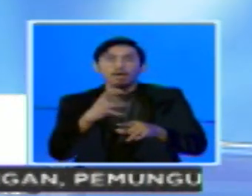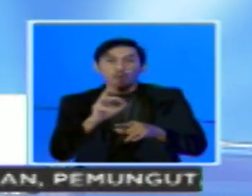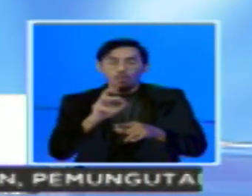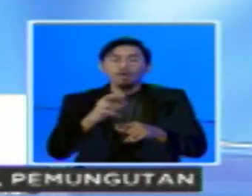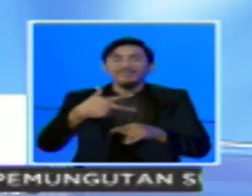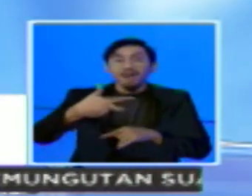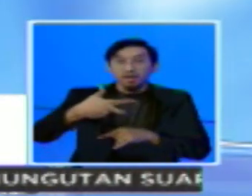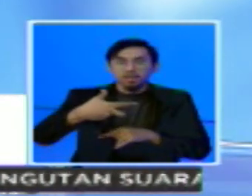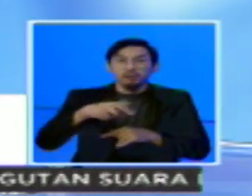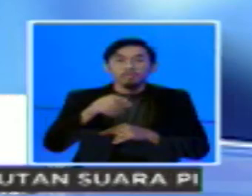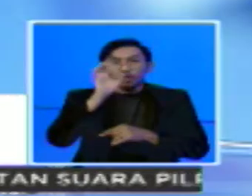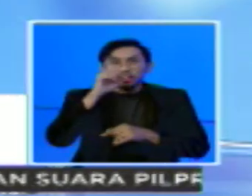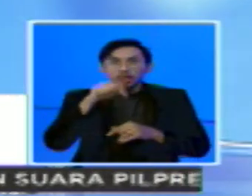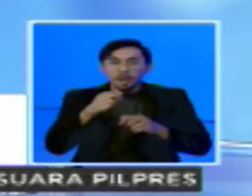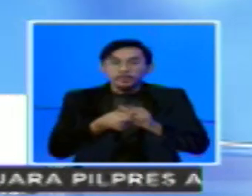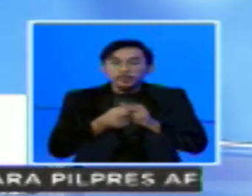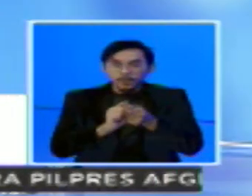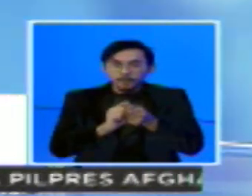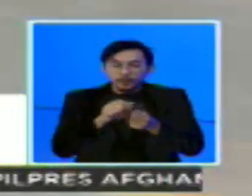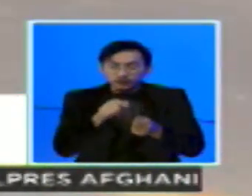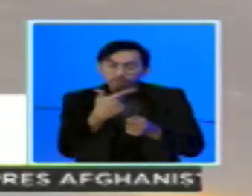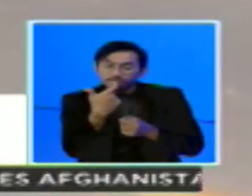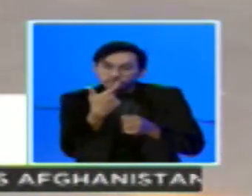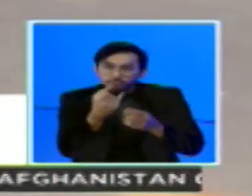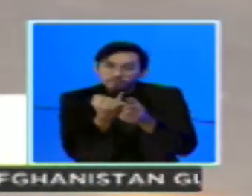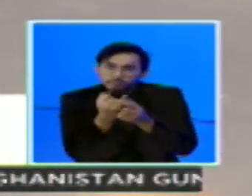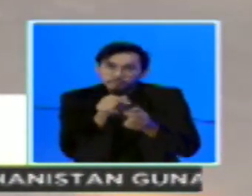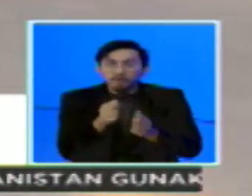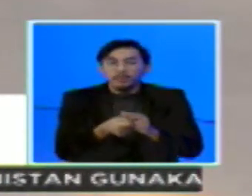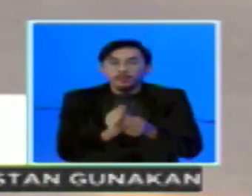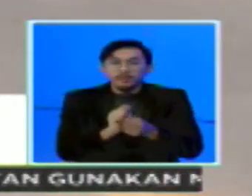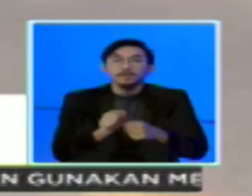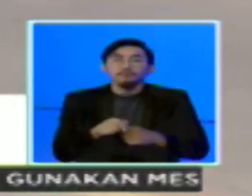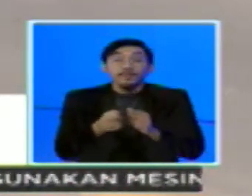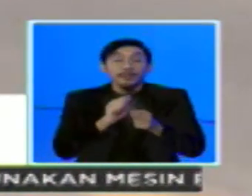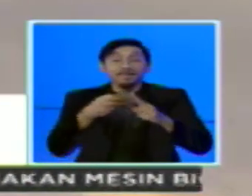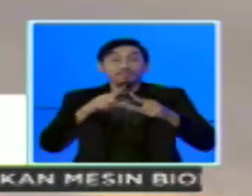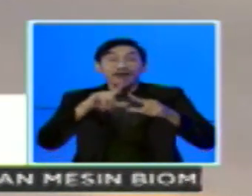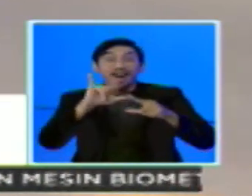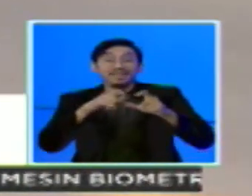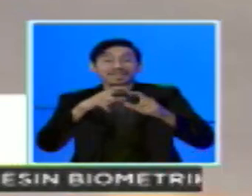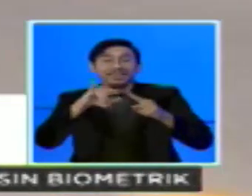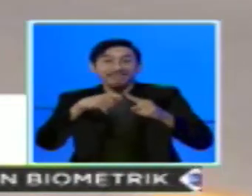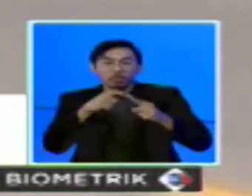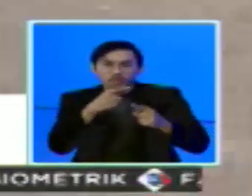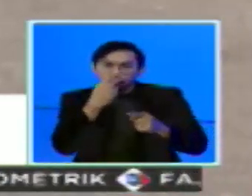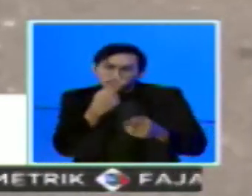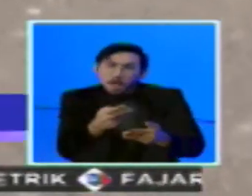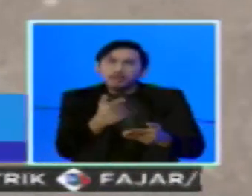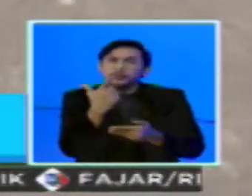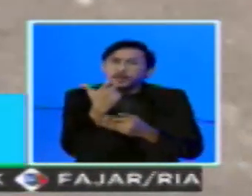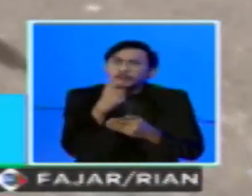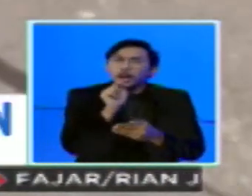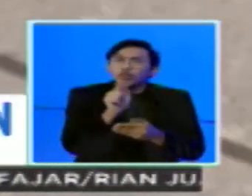mengetahui jenis amunisi dan juga senjata. Uji balistik dilakukan untuk memastikan senjata dan peluru yang digunakan